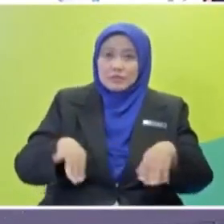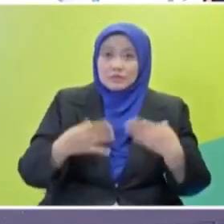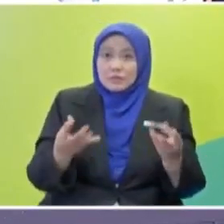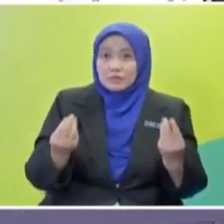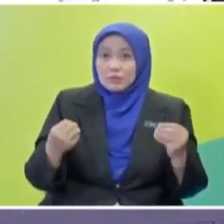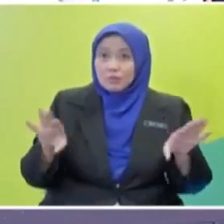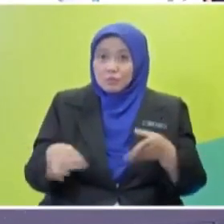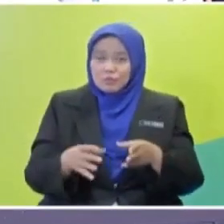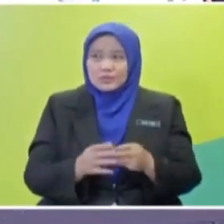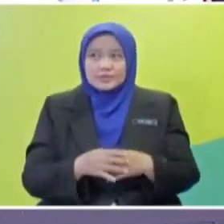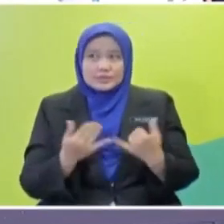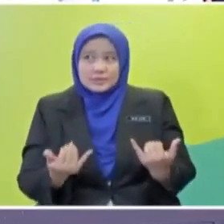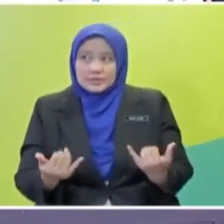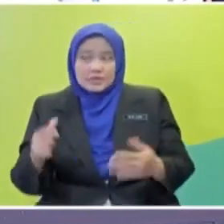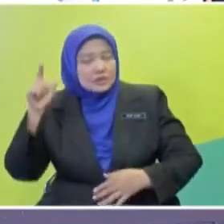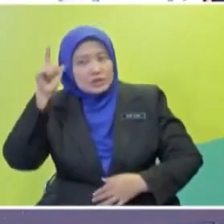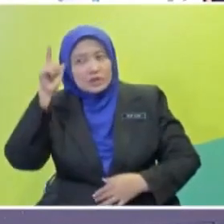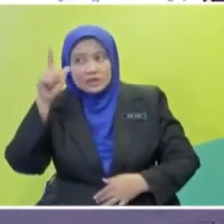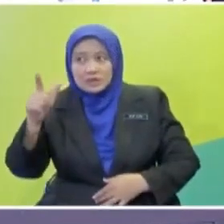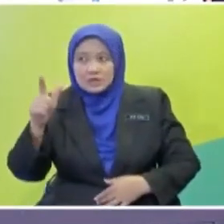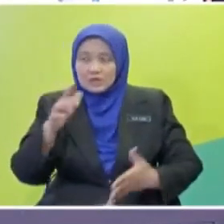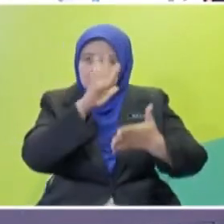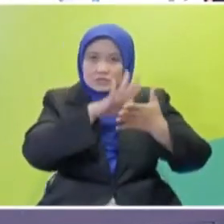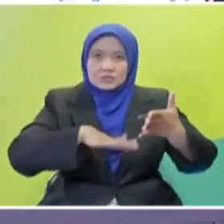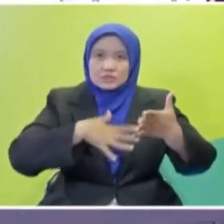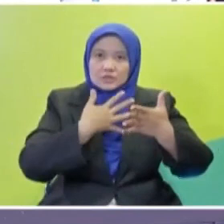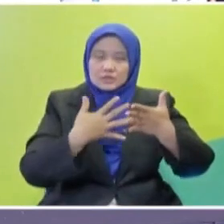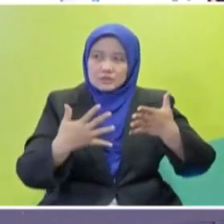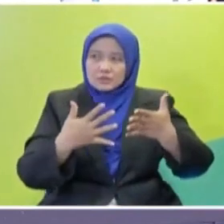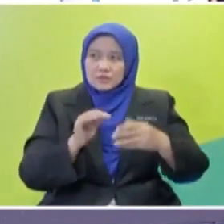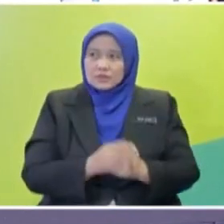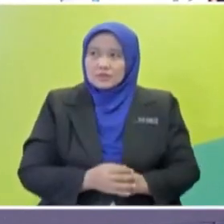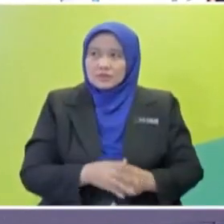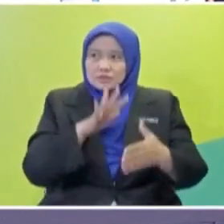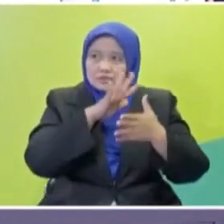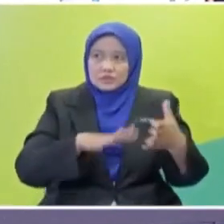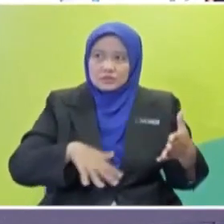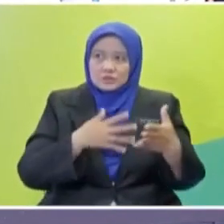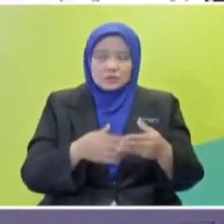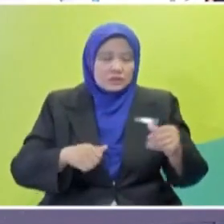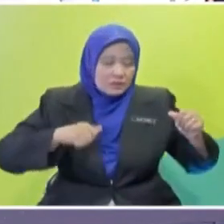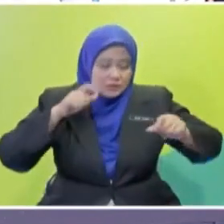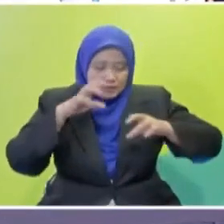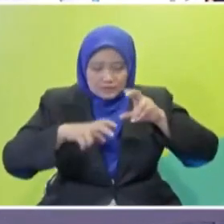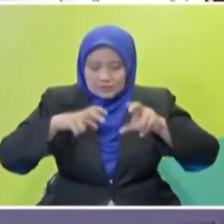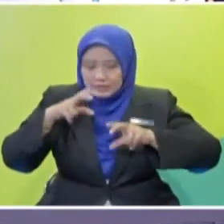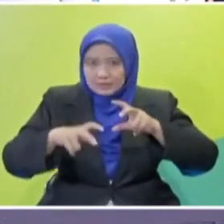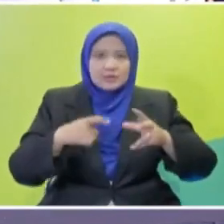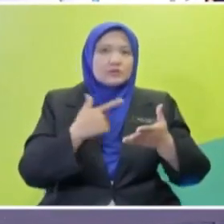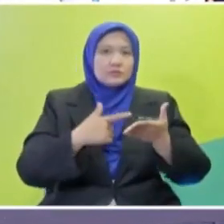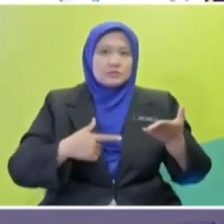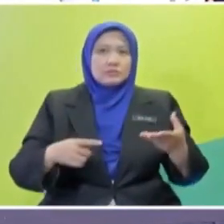lah. Okay, lakaran saya yang ini. Okay, kita lihat pada jadual ni. Okay, kita panggil sebagai jadual analisis. Okay, lakaran. Dan bagaimana kita